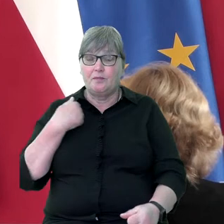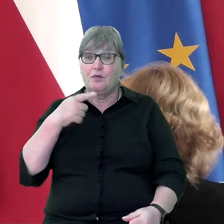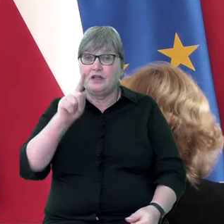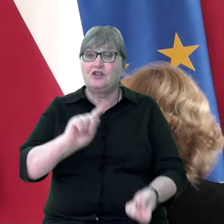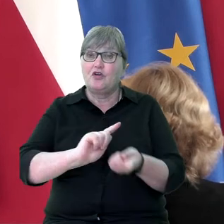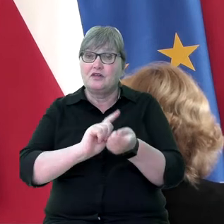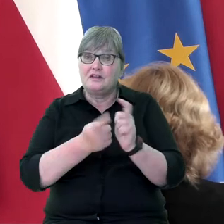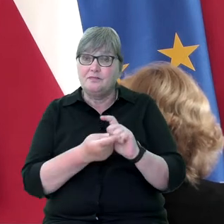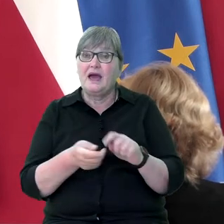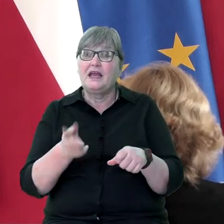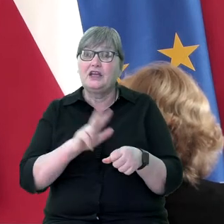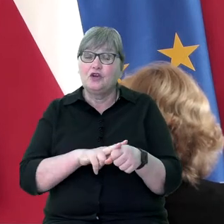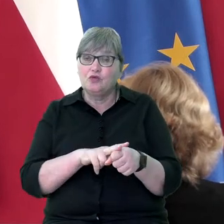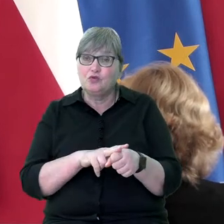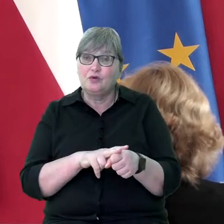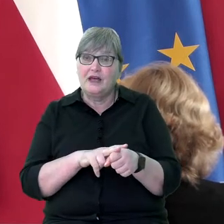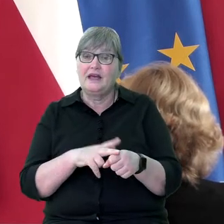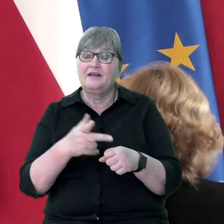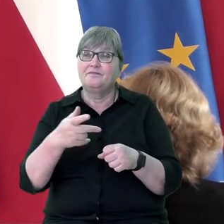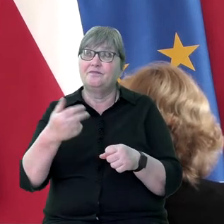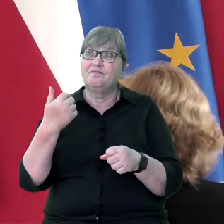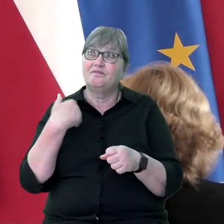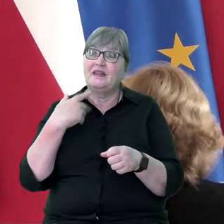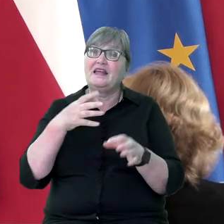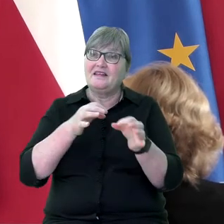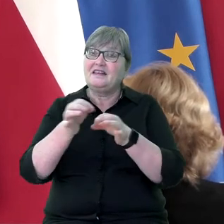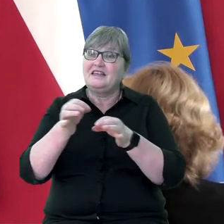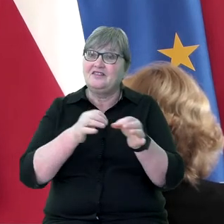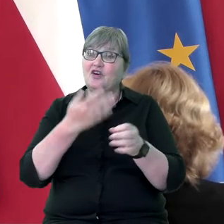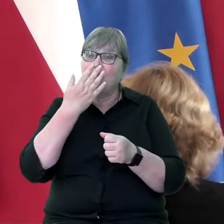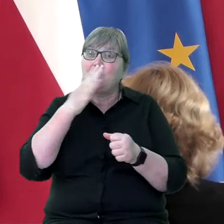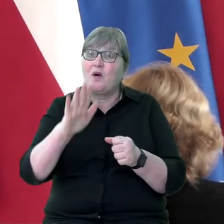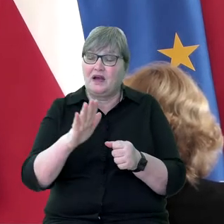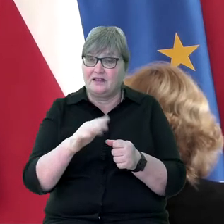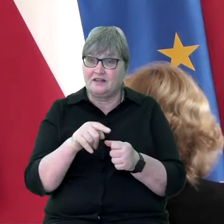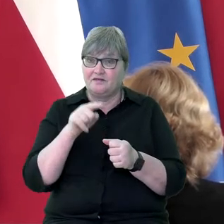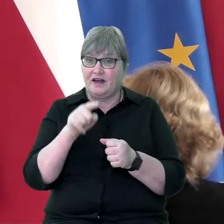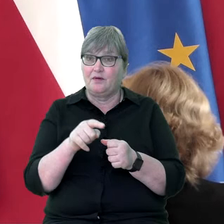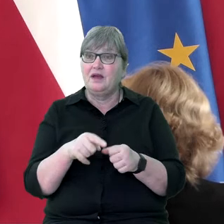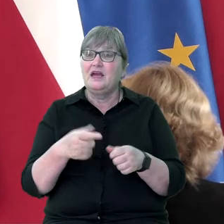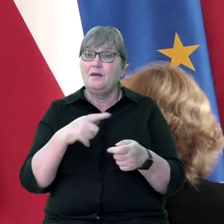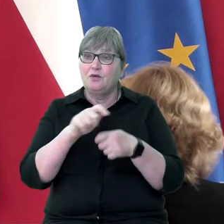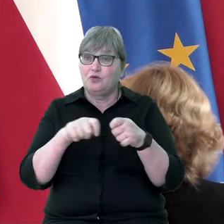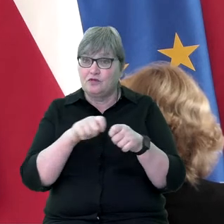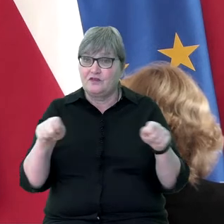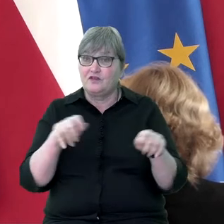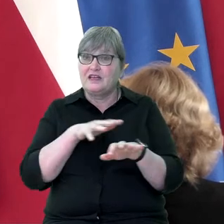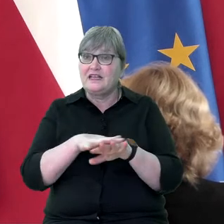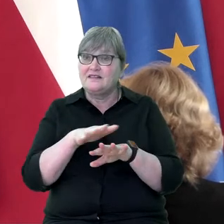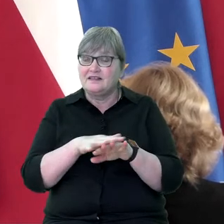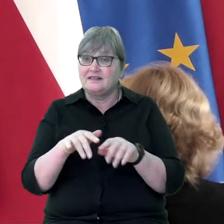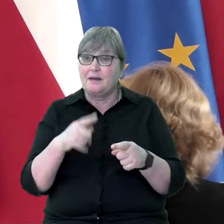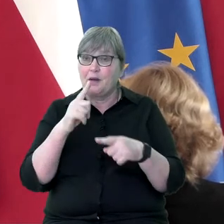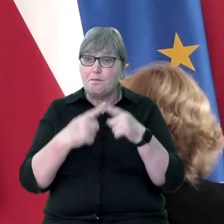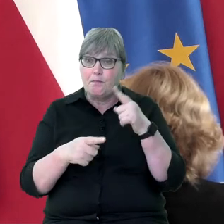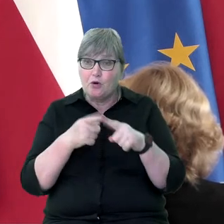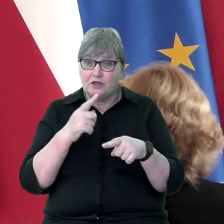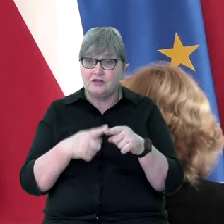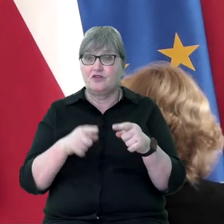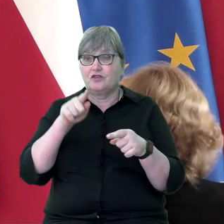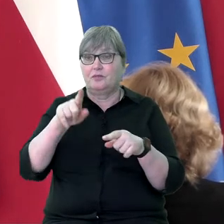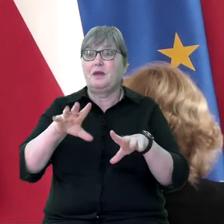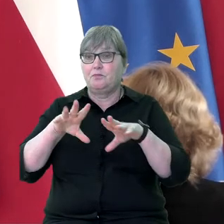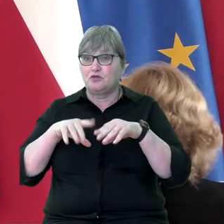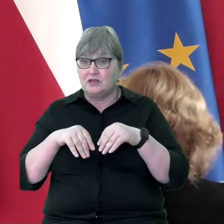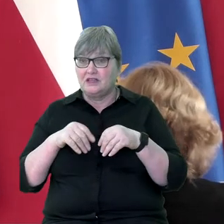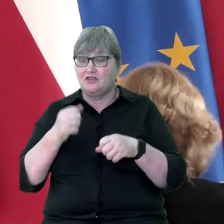ten trend, jaki był w państwach komunistycznych, związany z systemem politycznym. No więc zatrudnienie w administracji